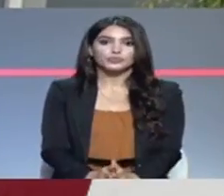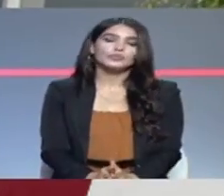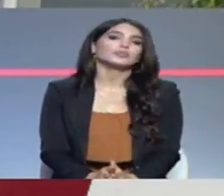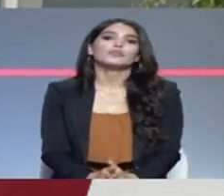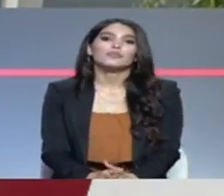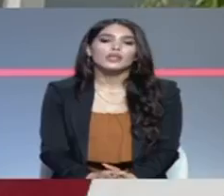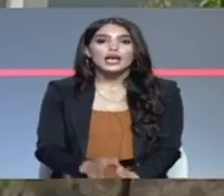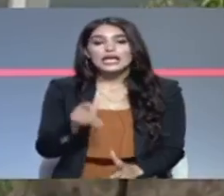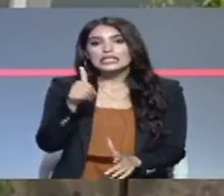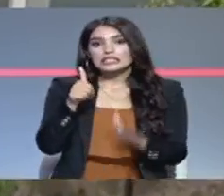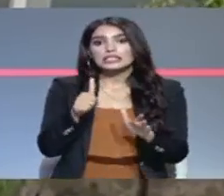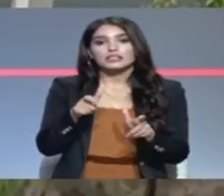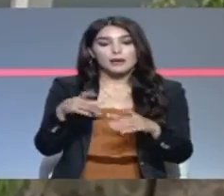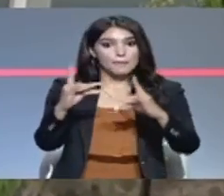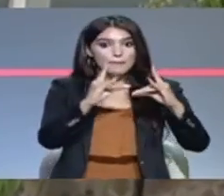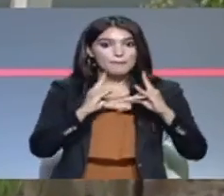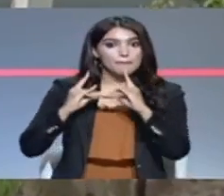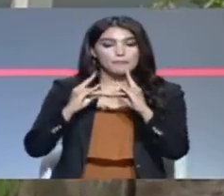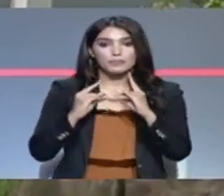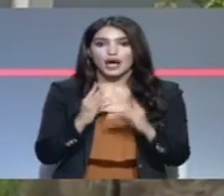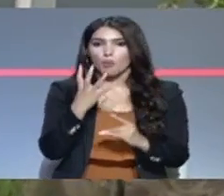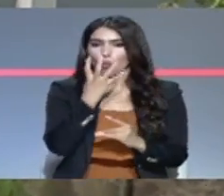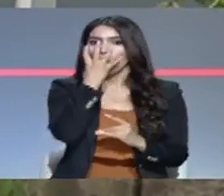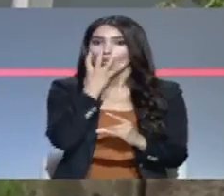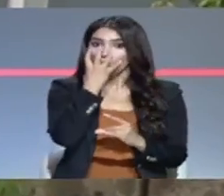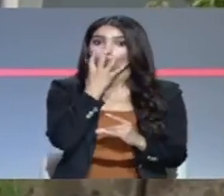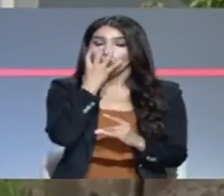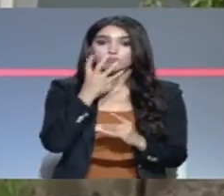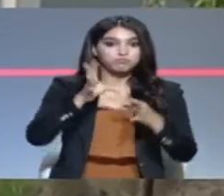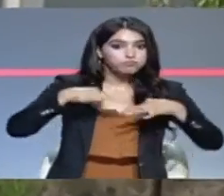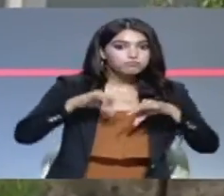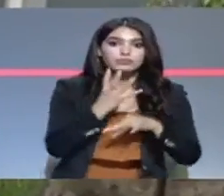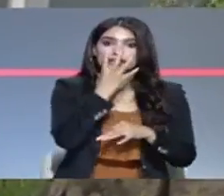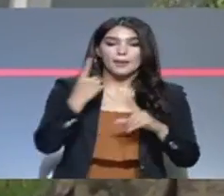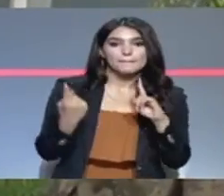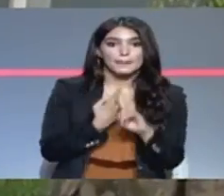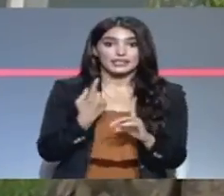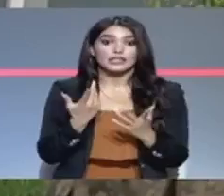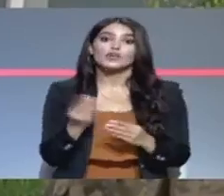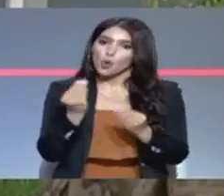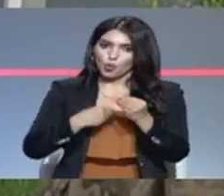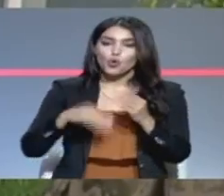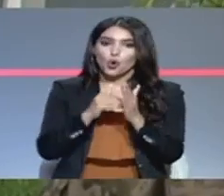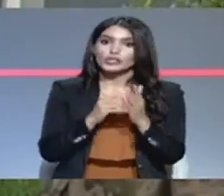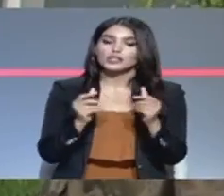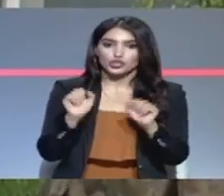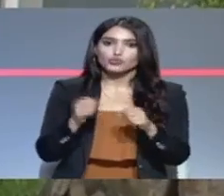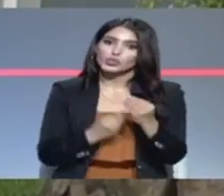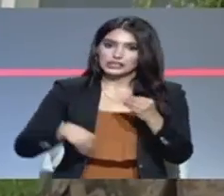6 أسرة متاع عناية مركزة اللي اكستنسيبل نجم نزيدوهم،